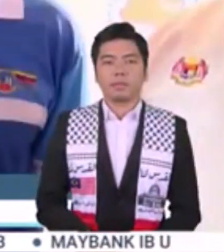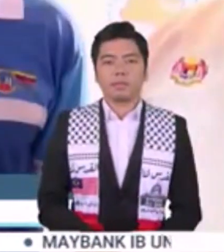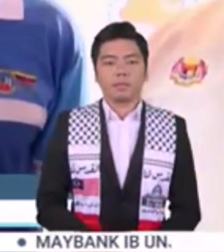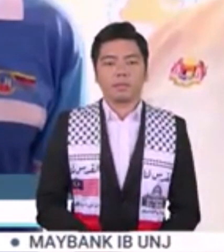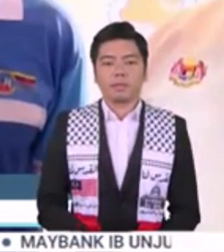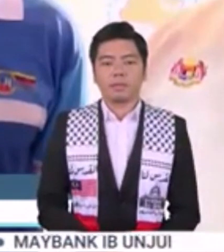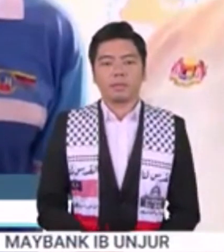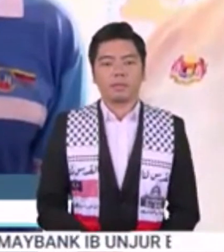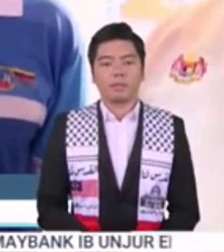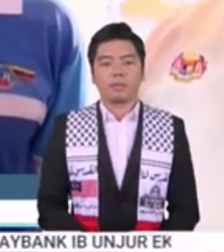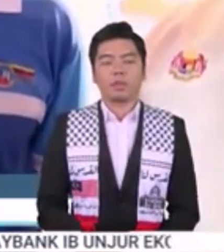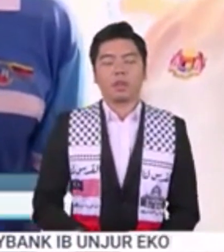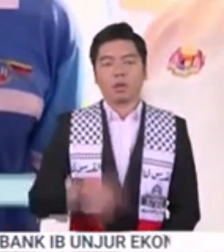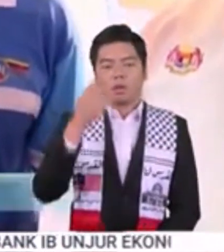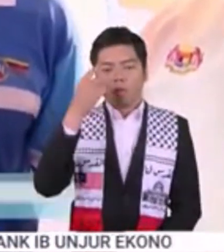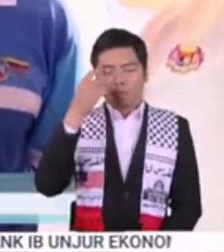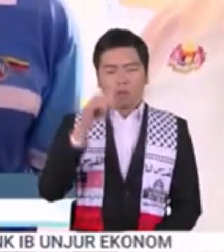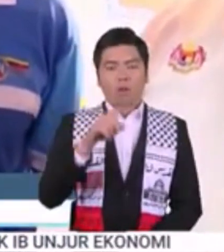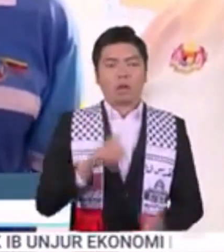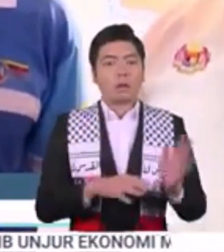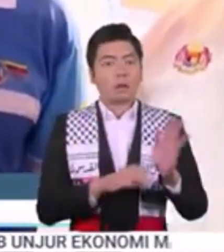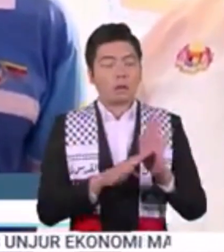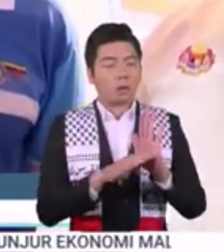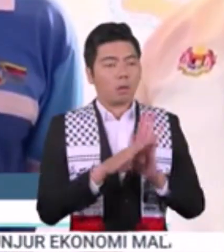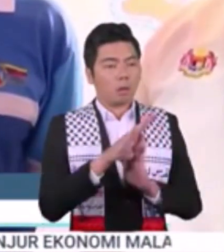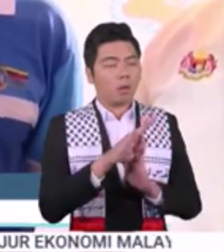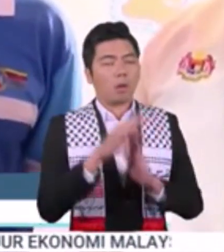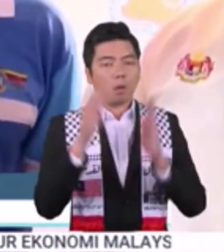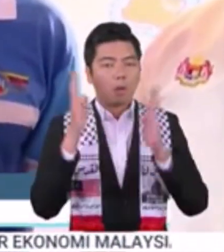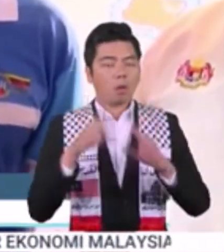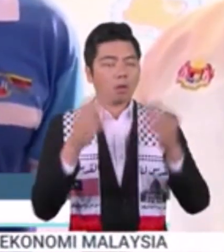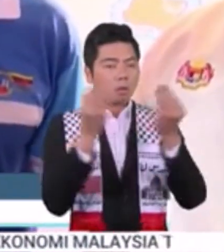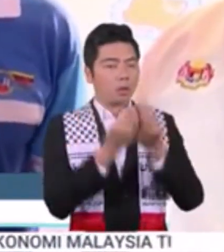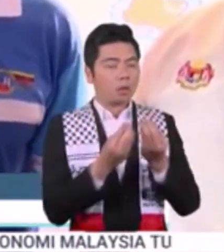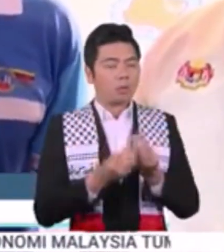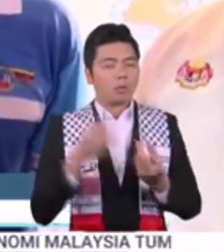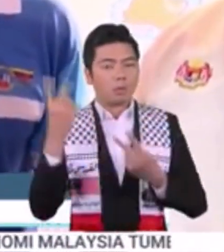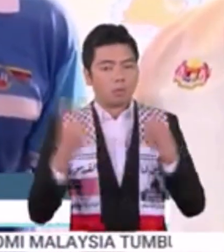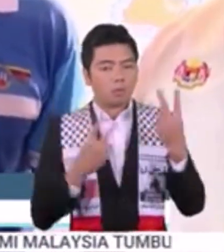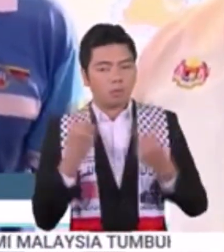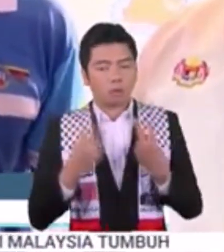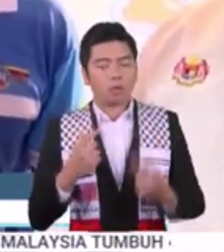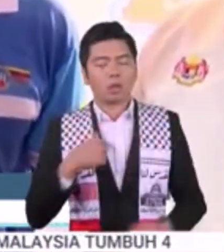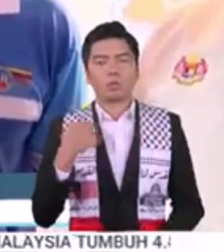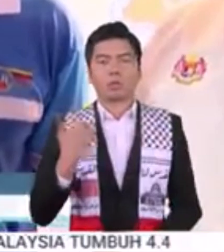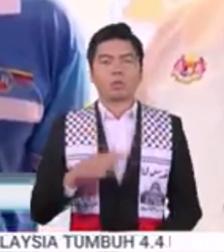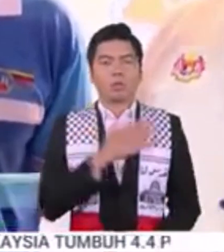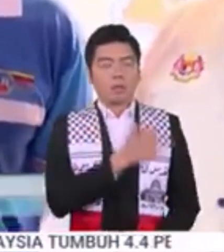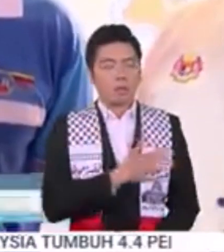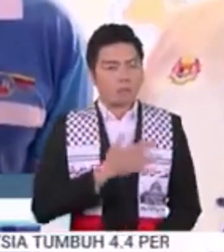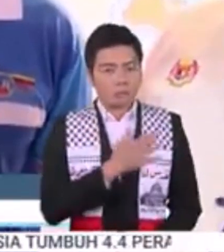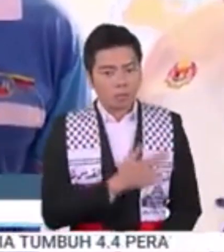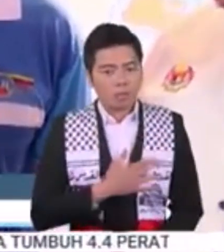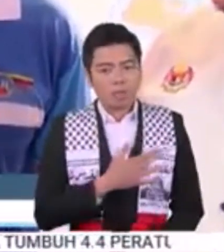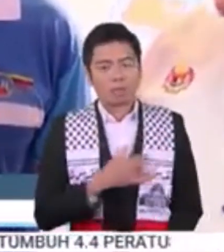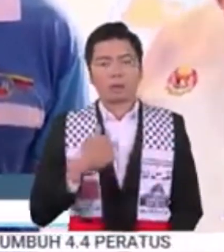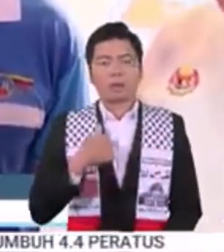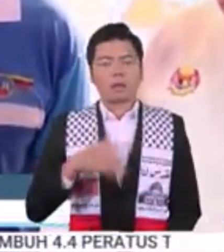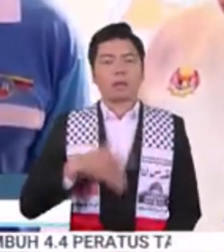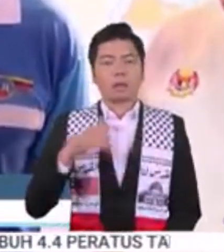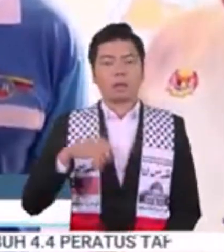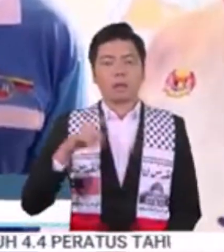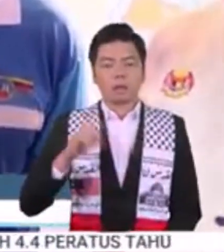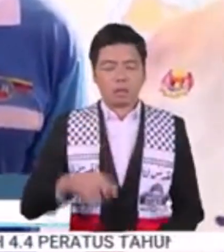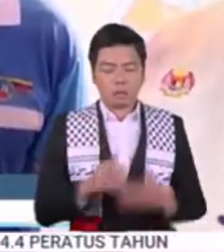itu jadituk merancakkan pelancan sayaah kita dan saya rasa yang ini perlu juga di